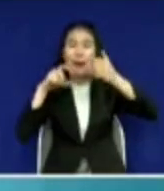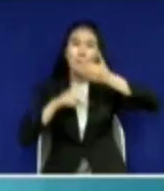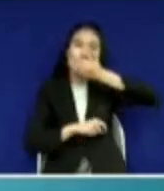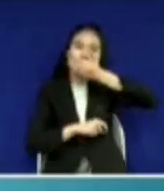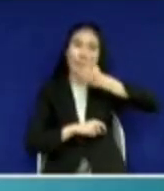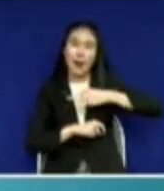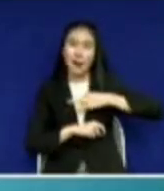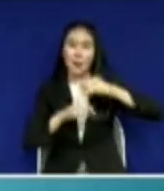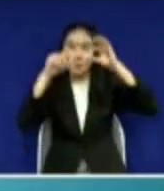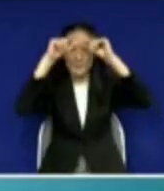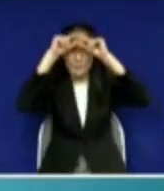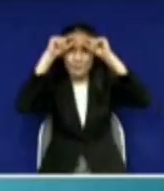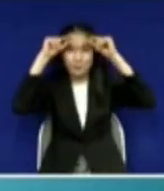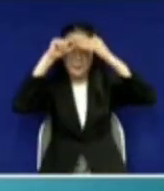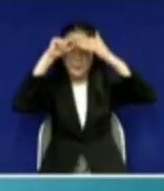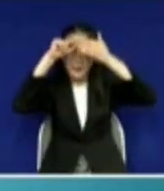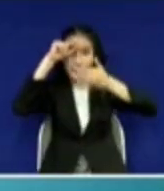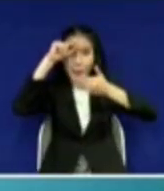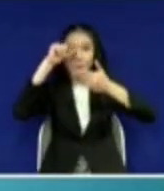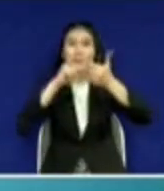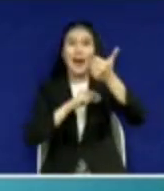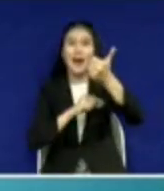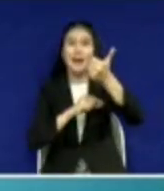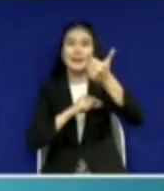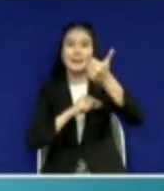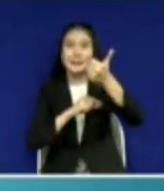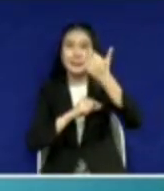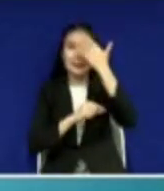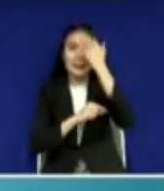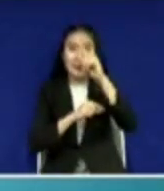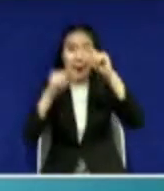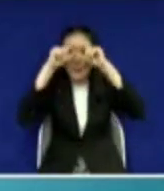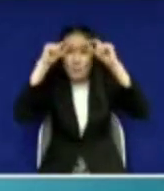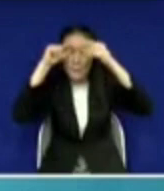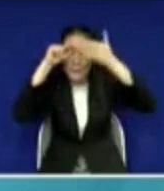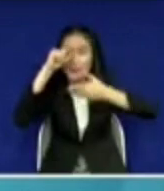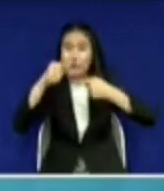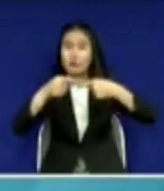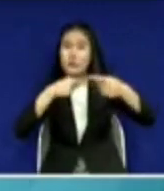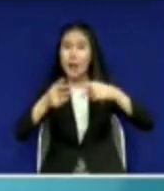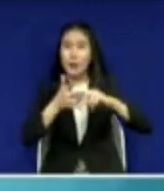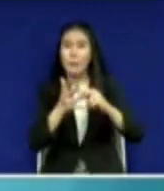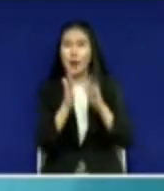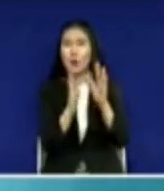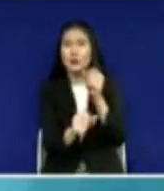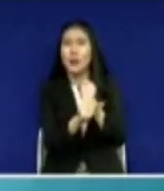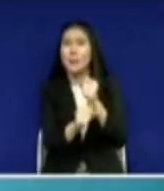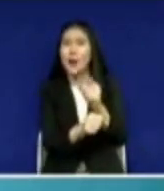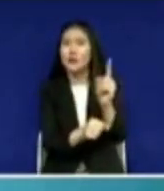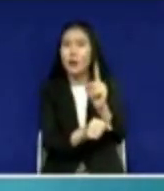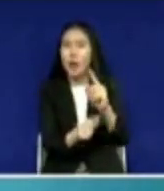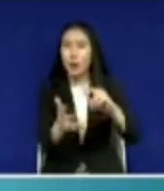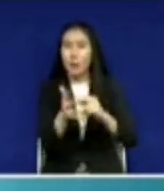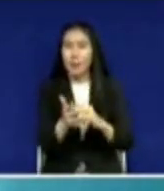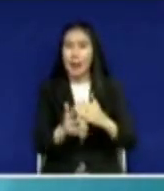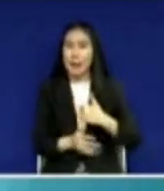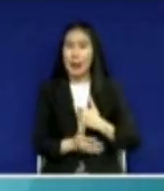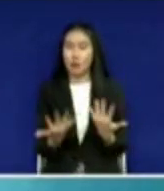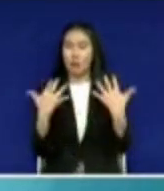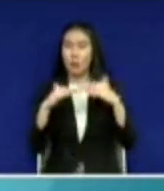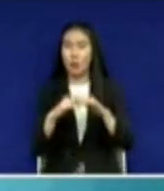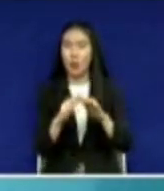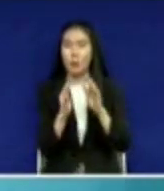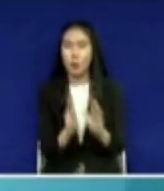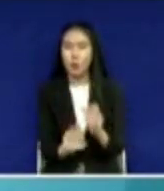ก็สวมเฟซชิลด์เพิ่มขึ้นไปซึ่งเฟซชิลด์เนี่ยค่ะก็แนะนำในคนเช่นต้องทำงานกับคนที่ต้องพบปะผู้คนจำนว